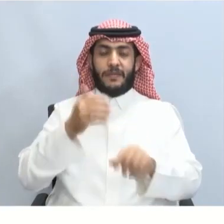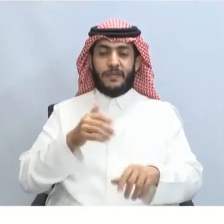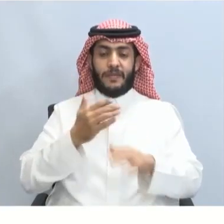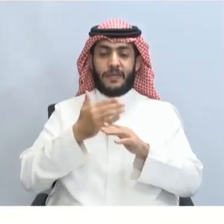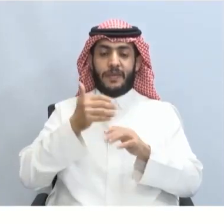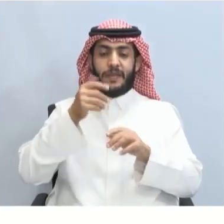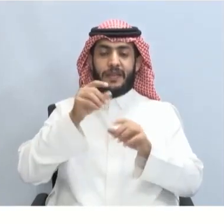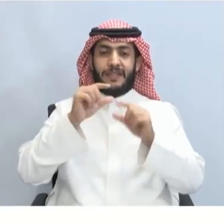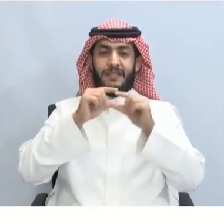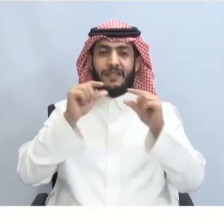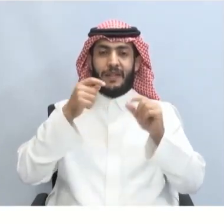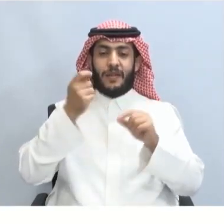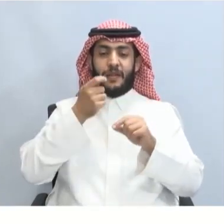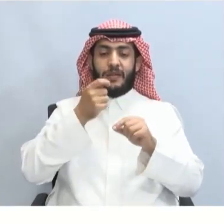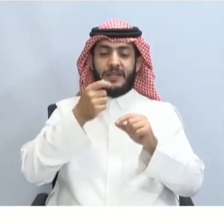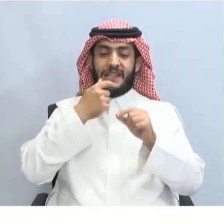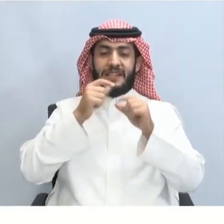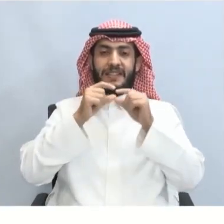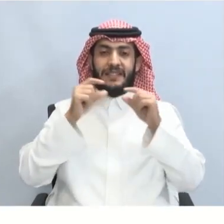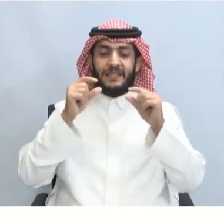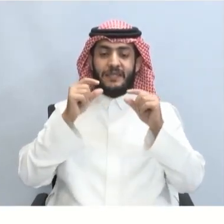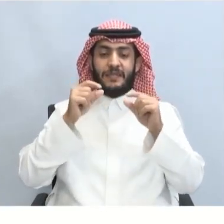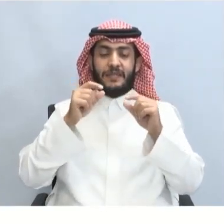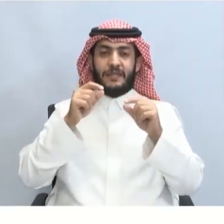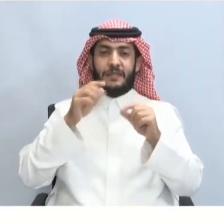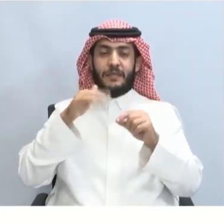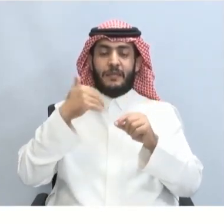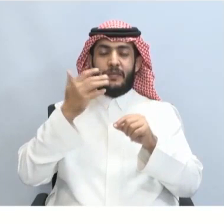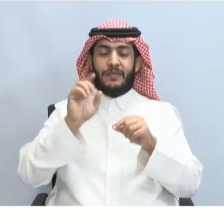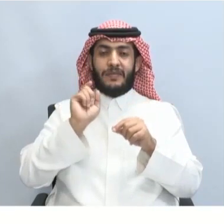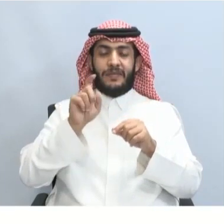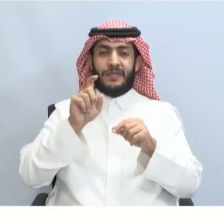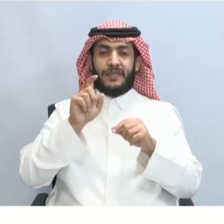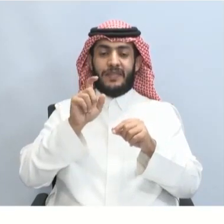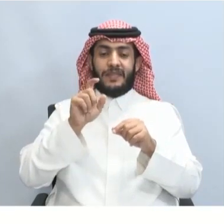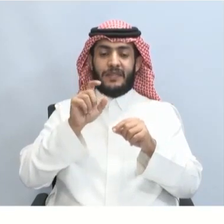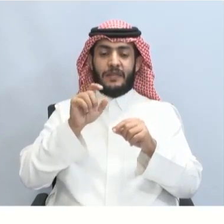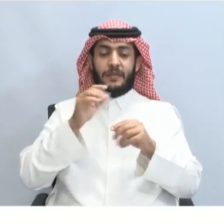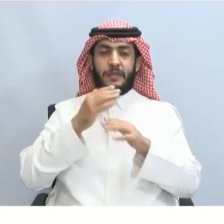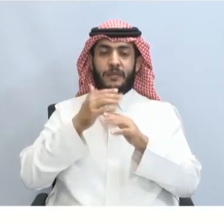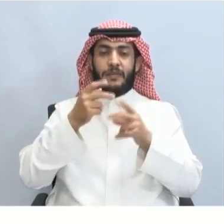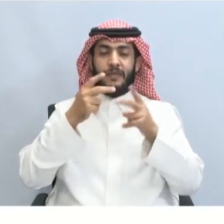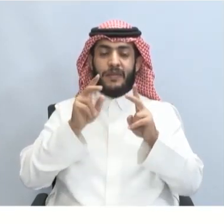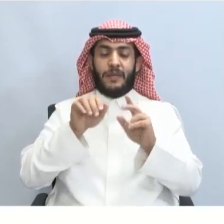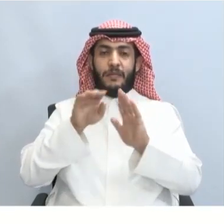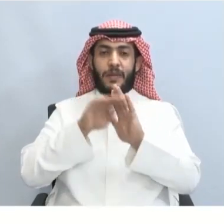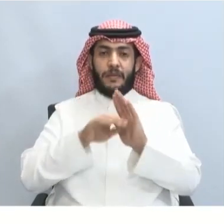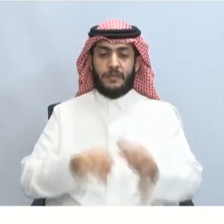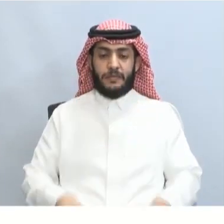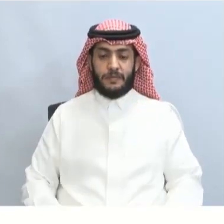ثم في شريط البحث اكتب فيجو استديو كود ثم اضغط على فجو استديو لفتح